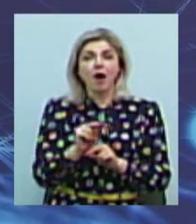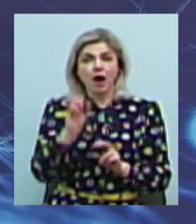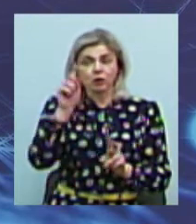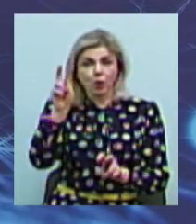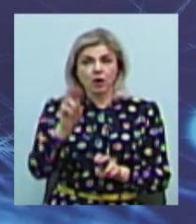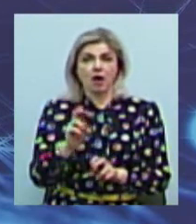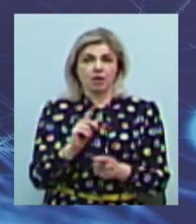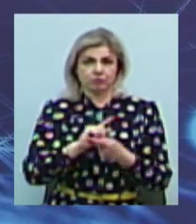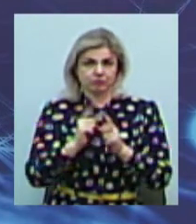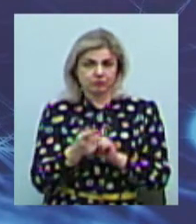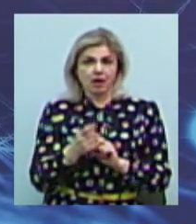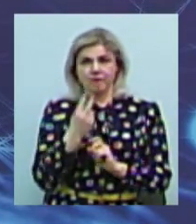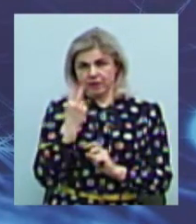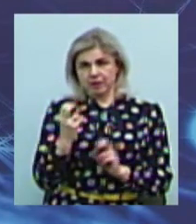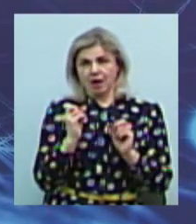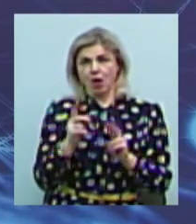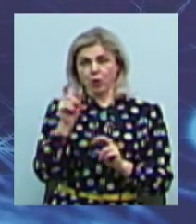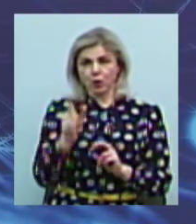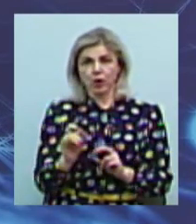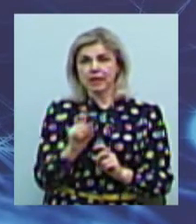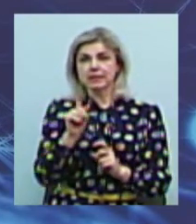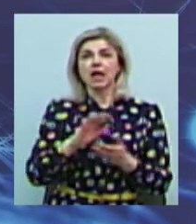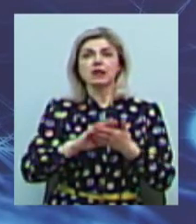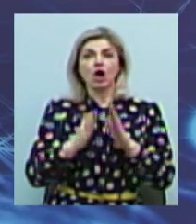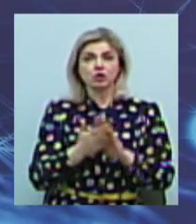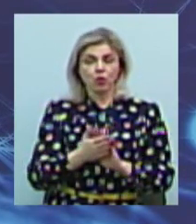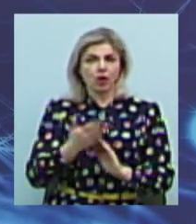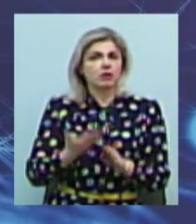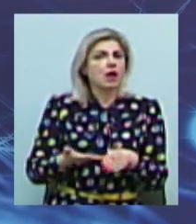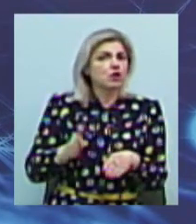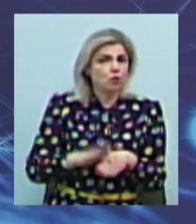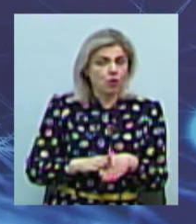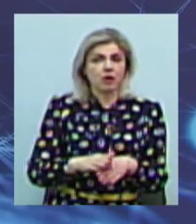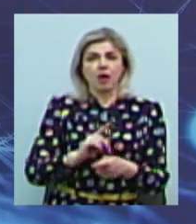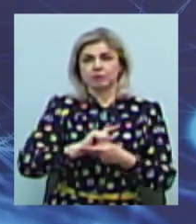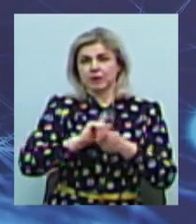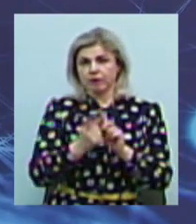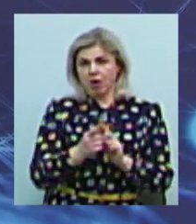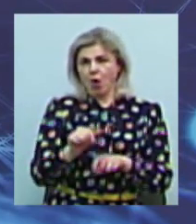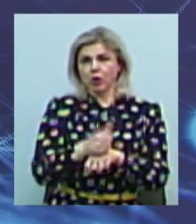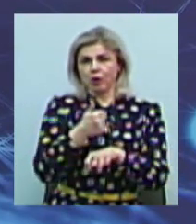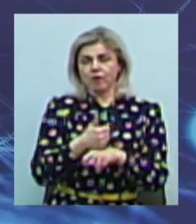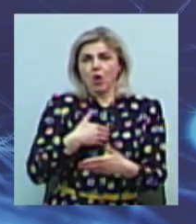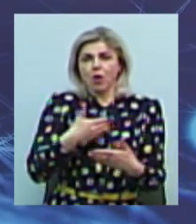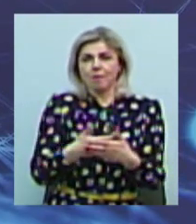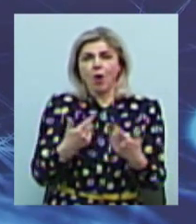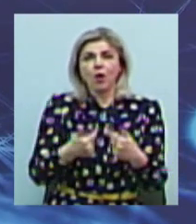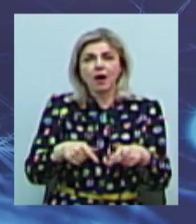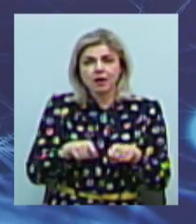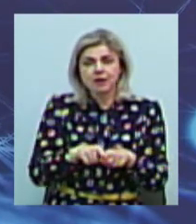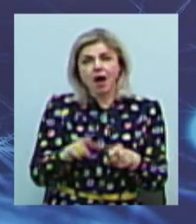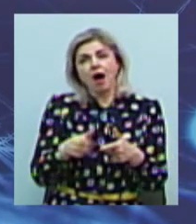з зовсім, ну, такого тяжкого стану зараз перетворилася на голову громадської організації,